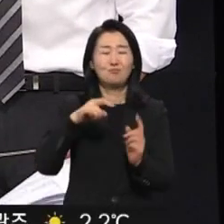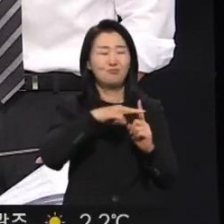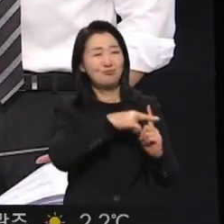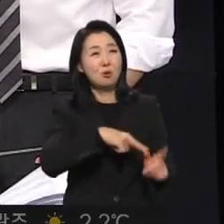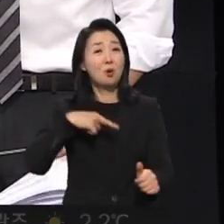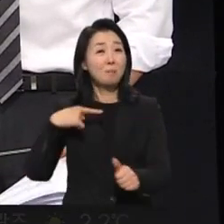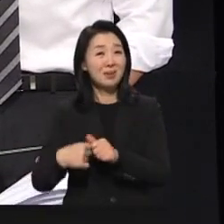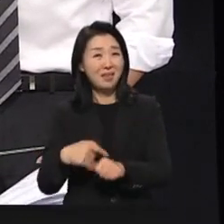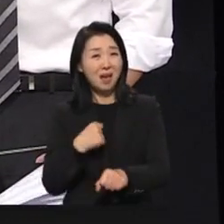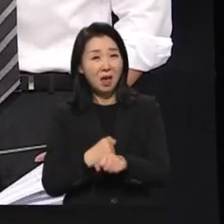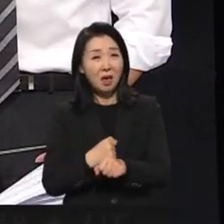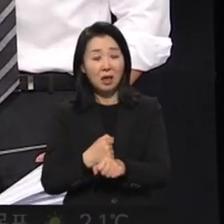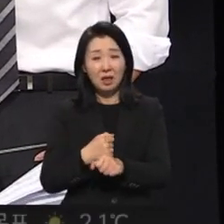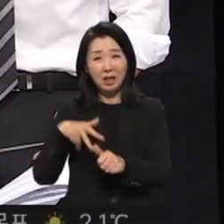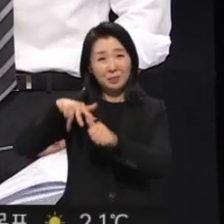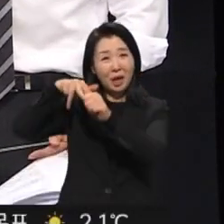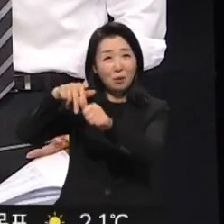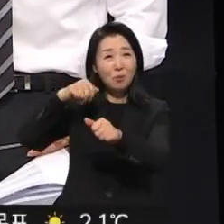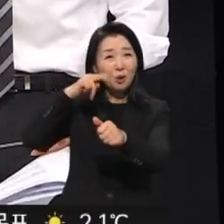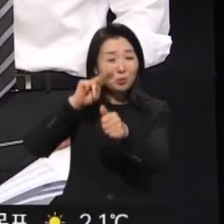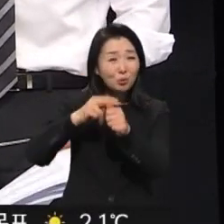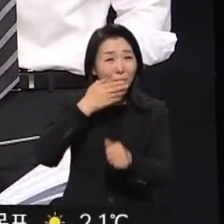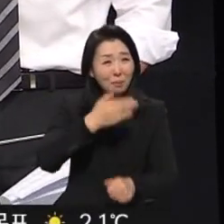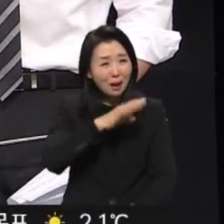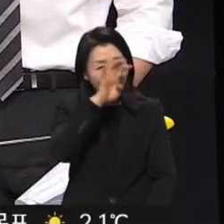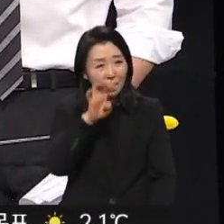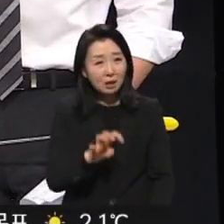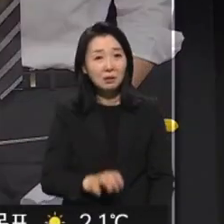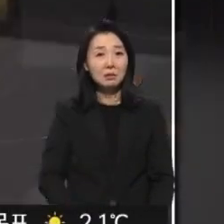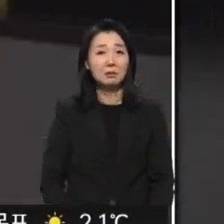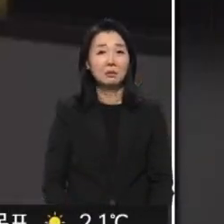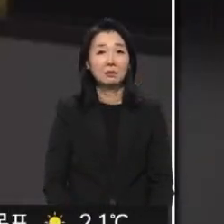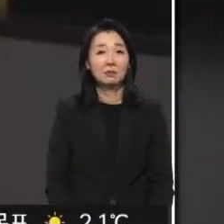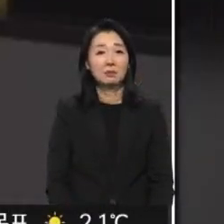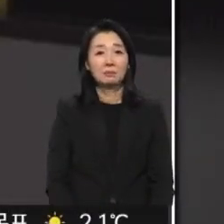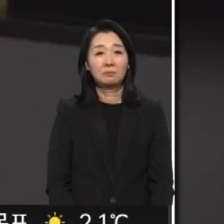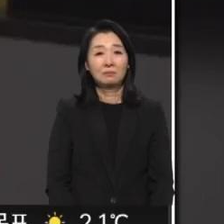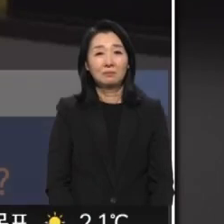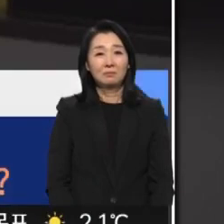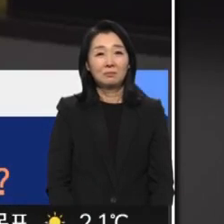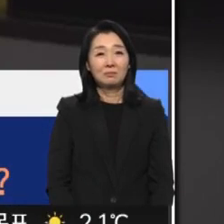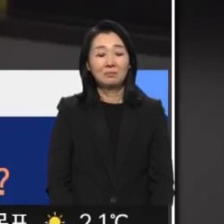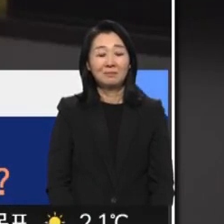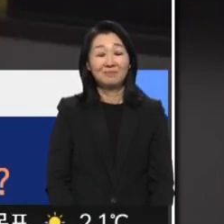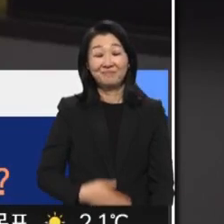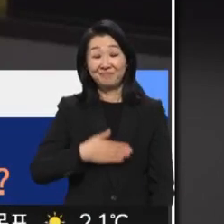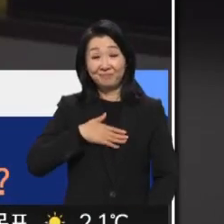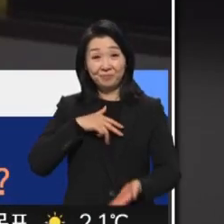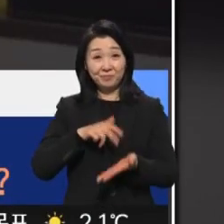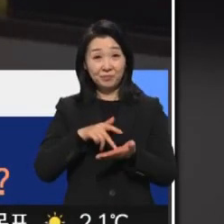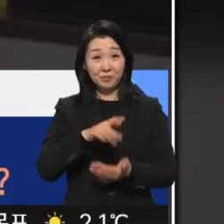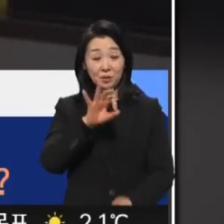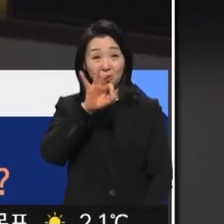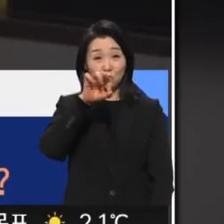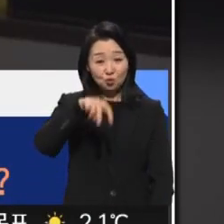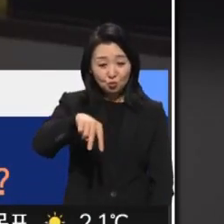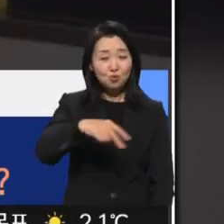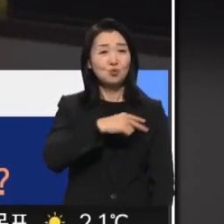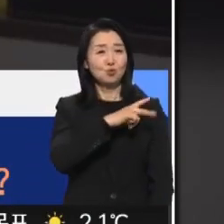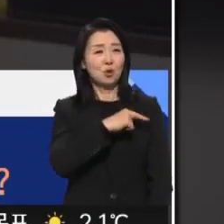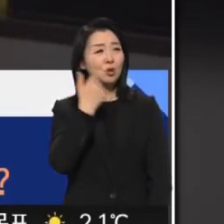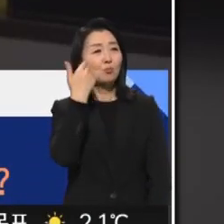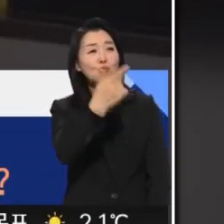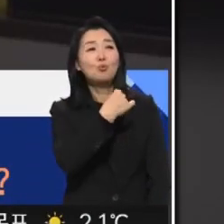비난만 하면서 당권에 과연 도전할 수 있겠냐고 반문했습니다. 저는 뭐 유승민 전 대표한테 묻고 싶은 마음이